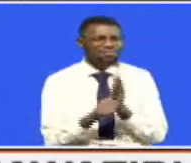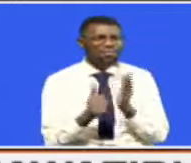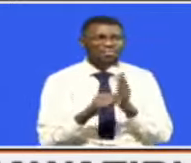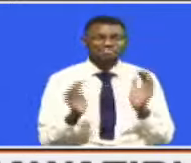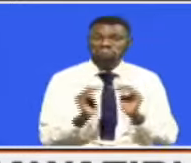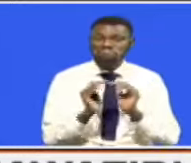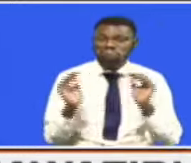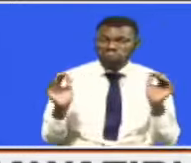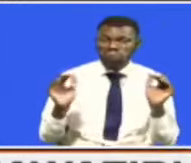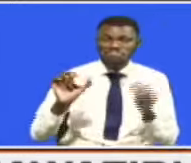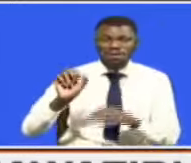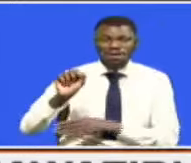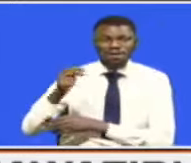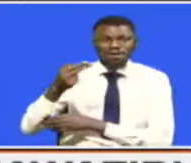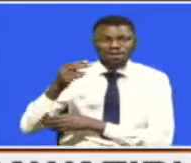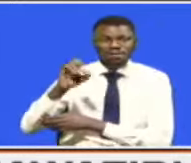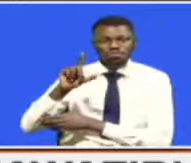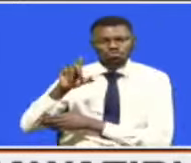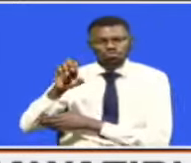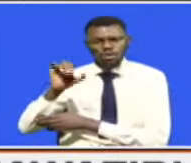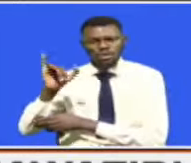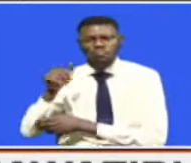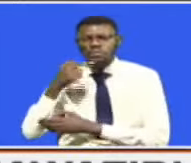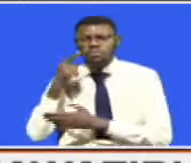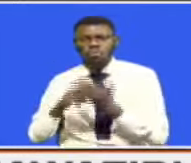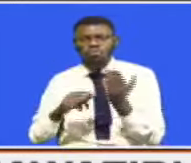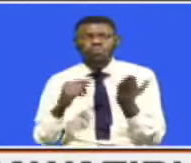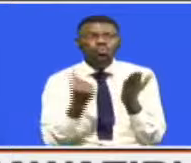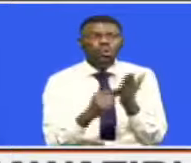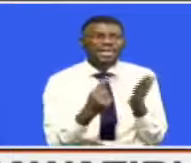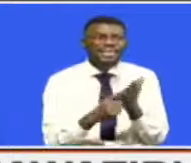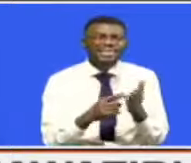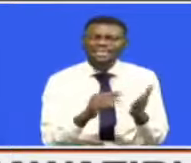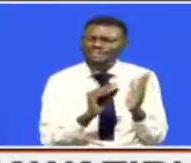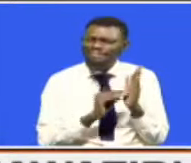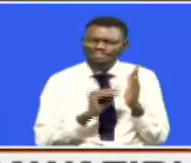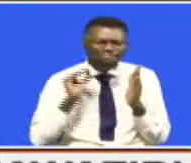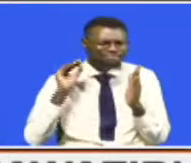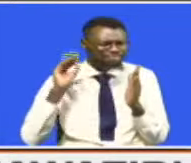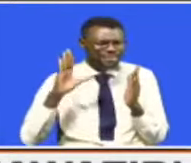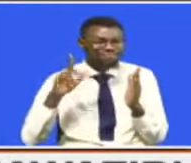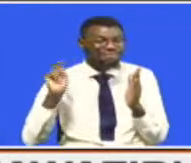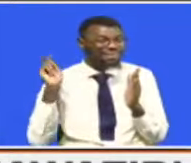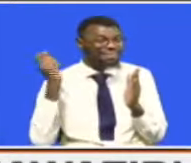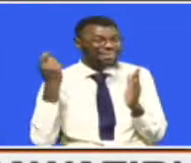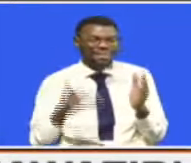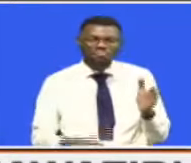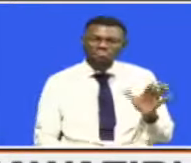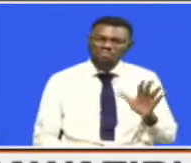Sholei ametuambia Uganda wananunua bei iko juu kuliko sisi.